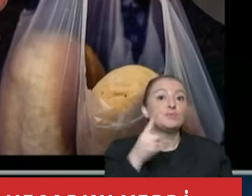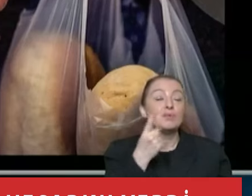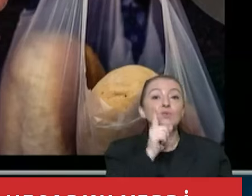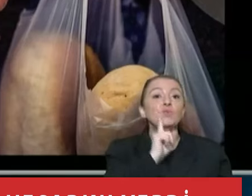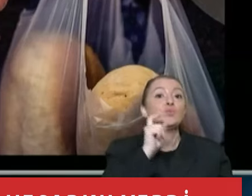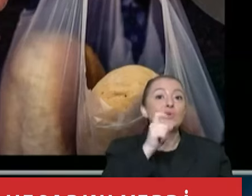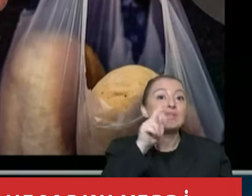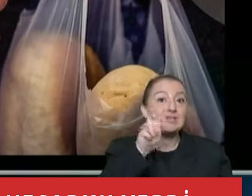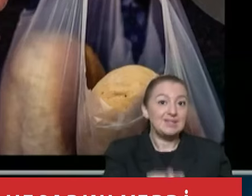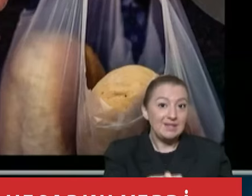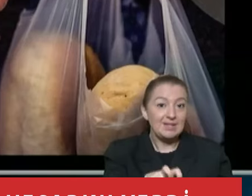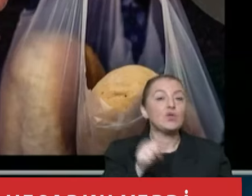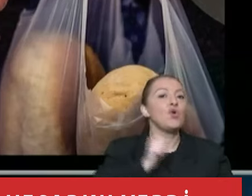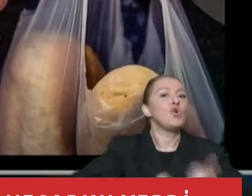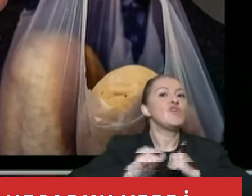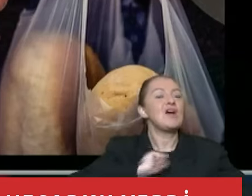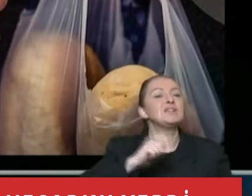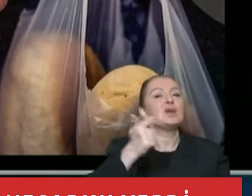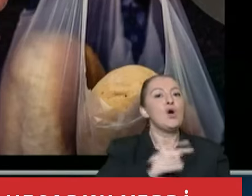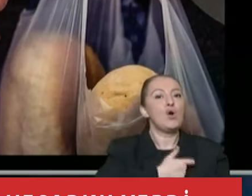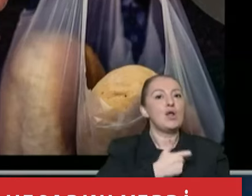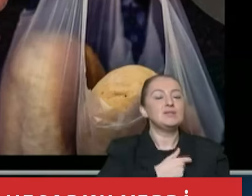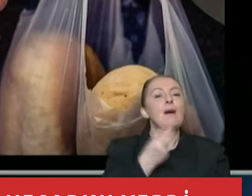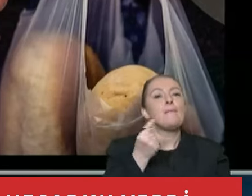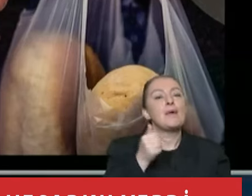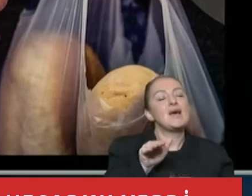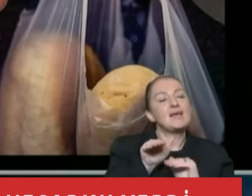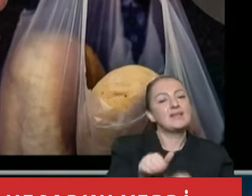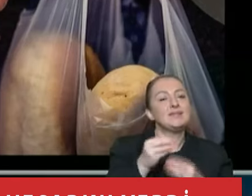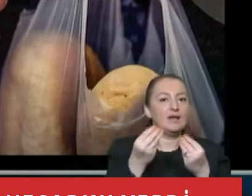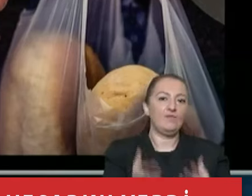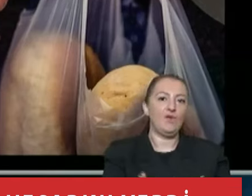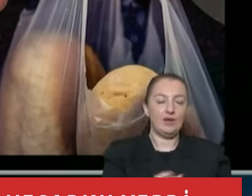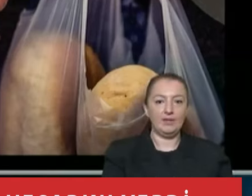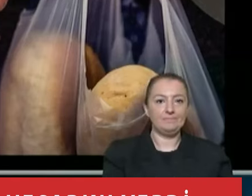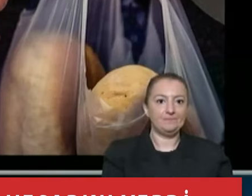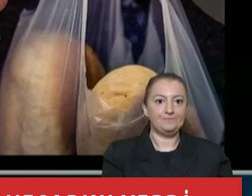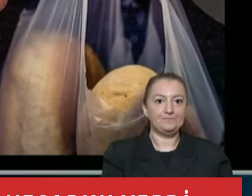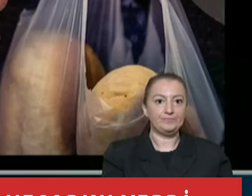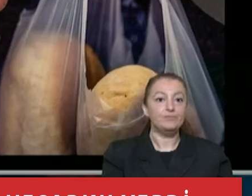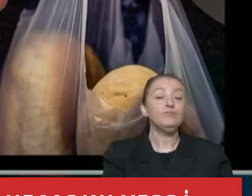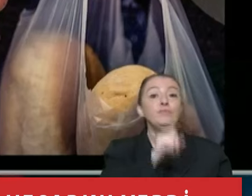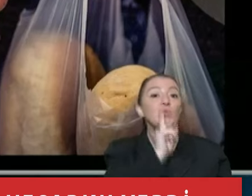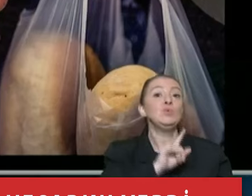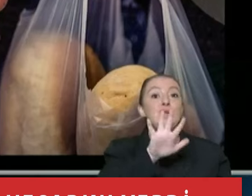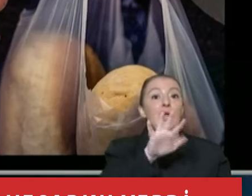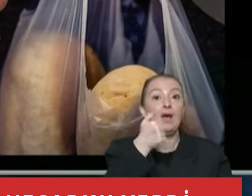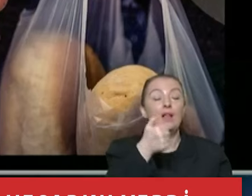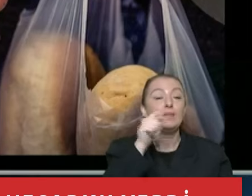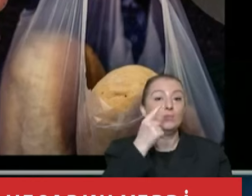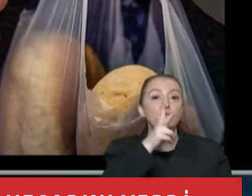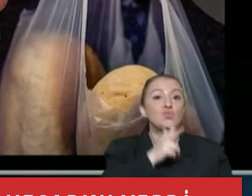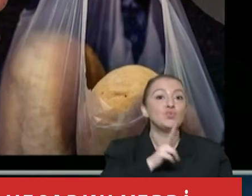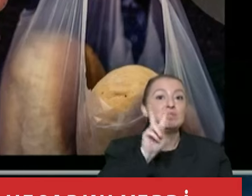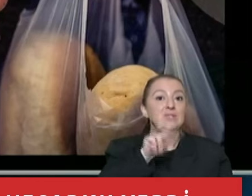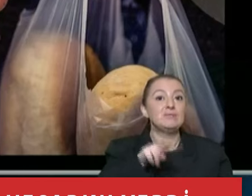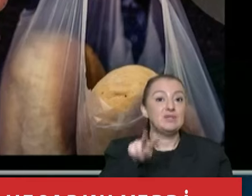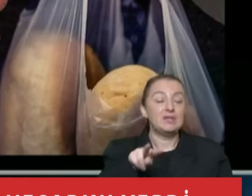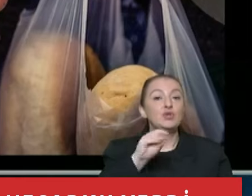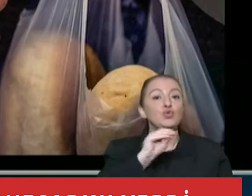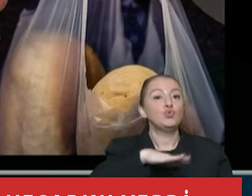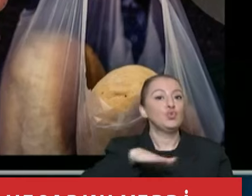1198 üniversite öğrencisine nakdi destek sağlamış olduk 156. 322